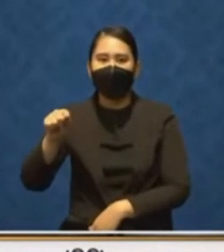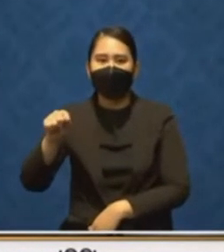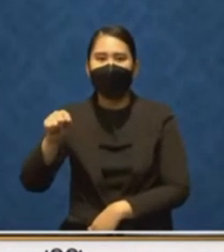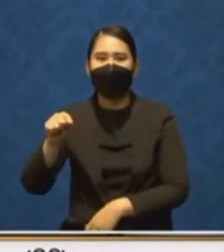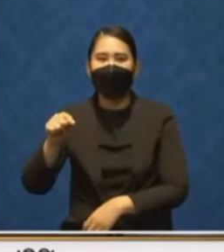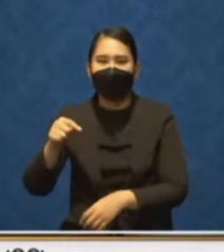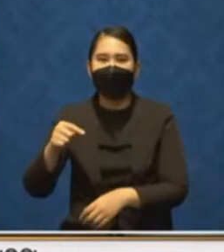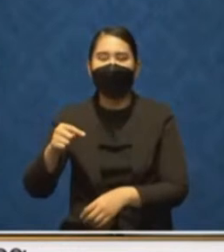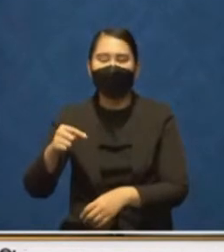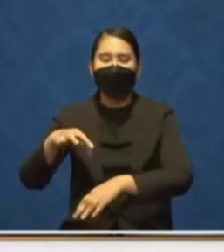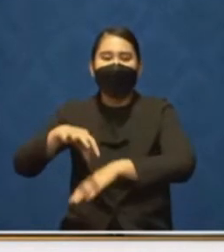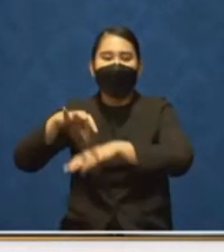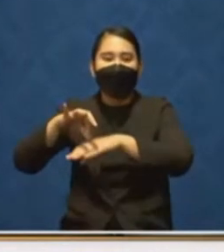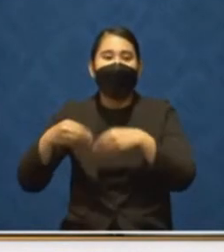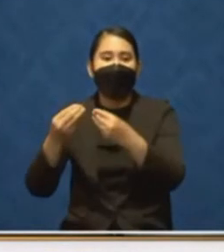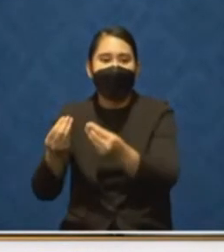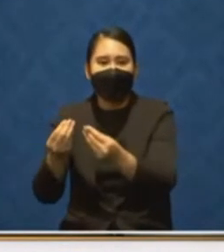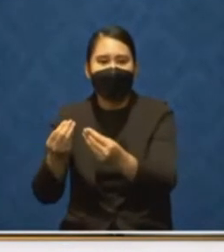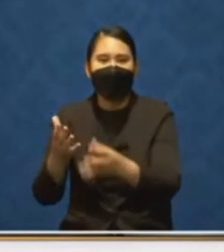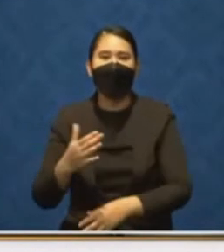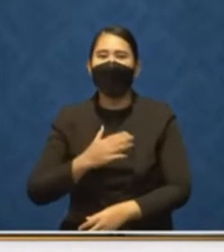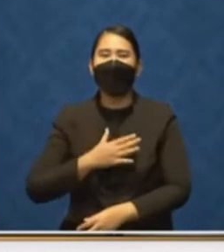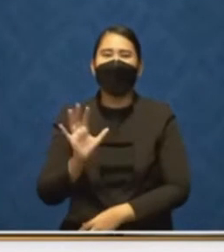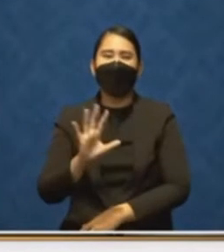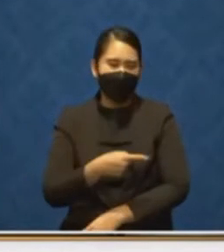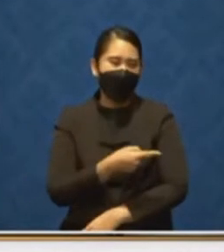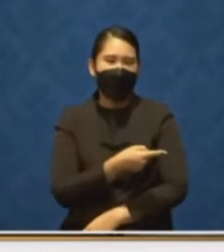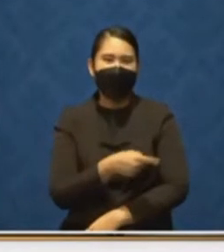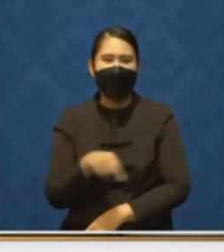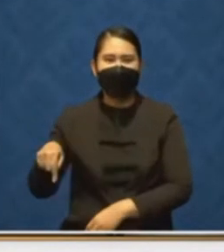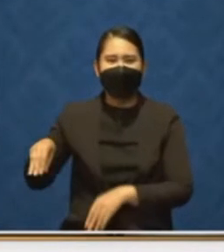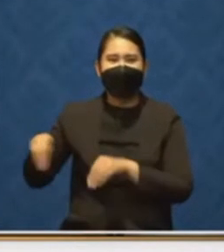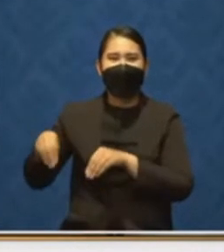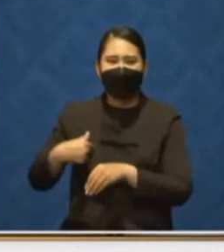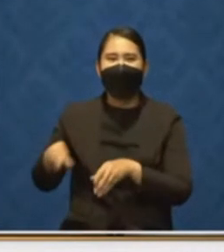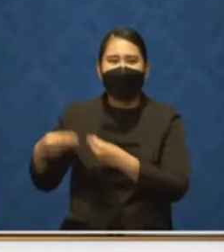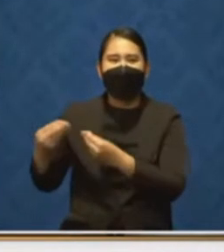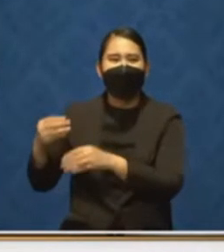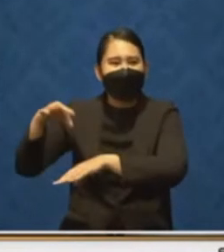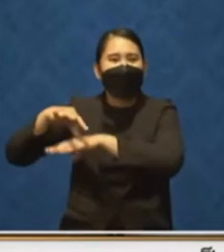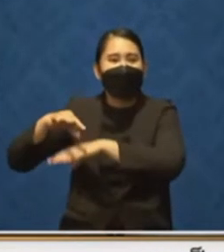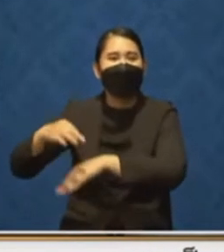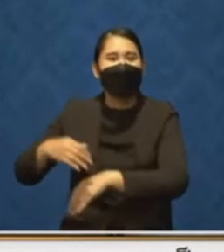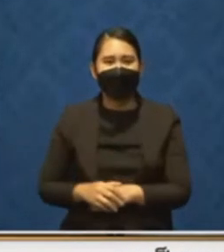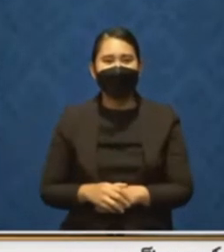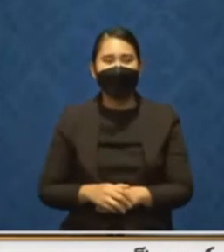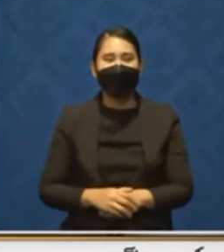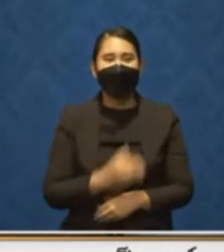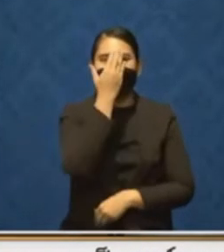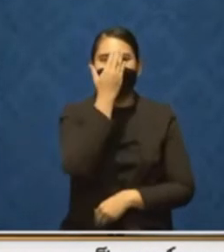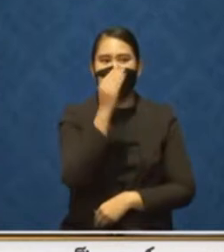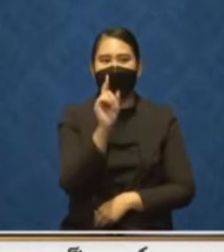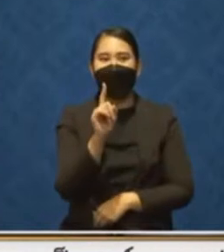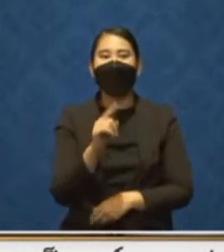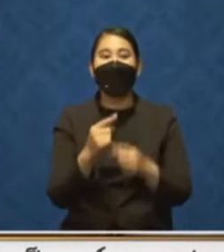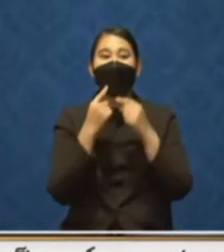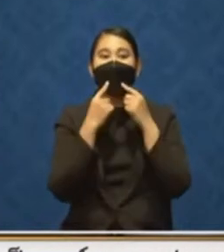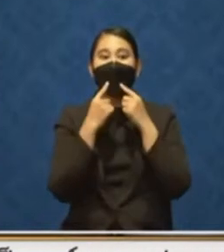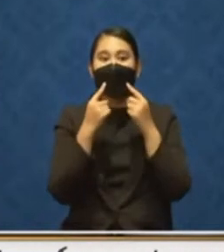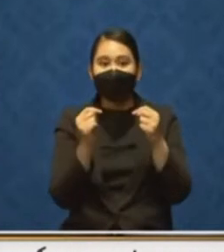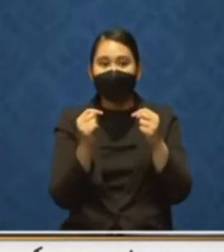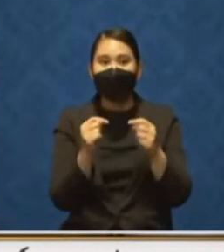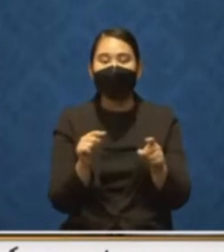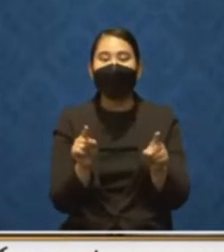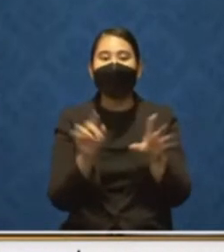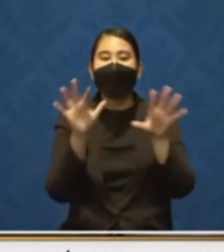ตอบแบบนี้นะครับผมให้พี่วันอยู่บำรุงผมเป็นแทนเพราะอะไรครับท่านตอบเหมือนท่อง